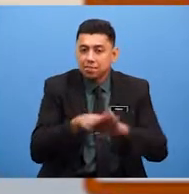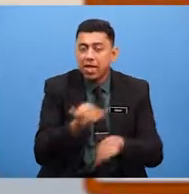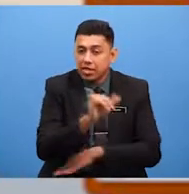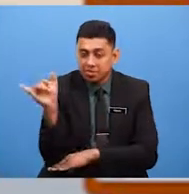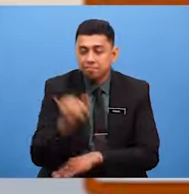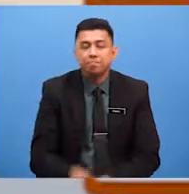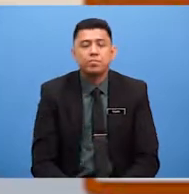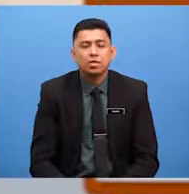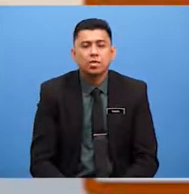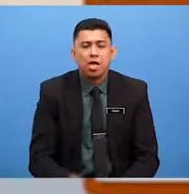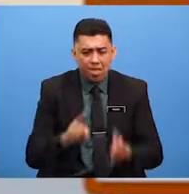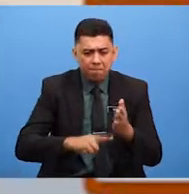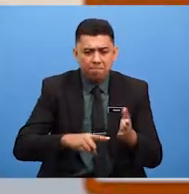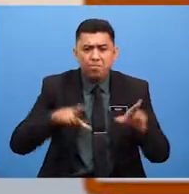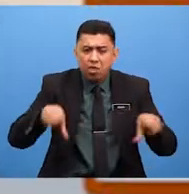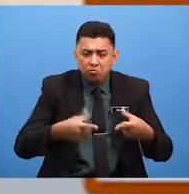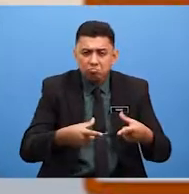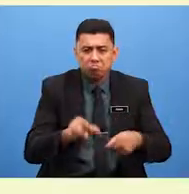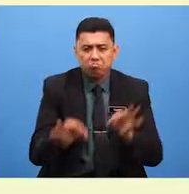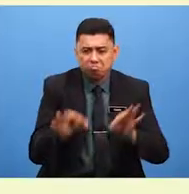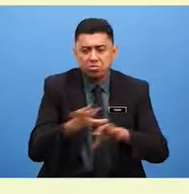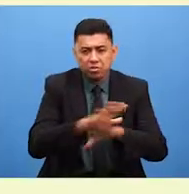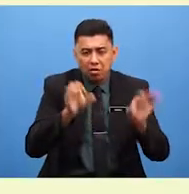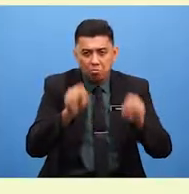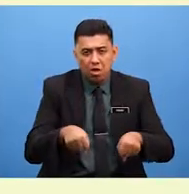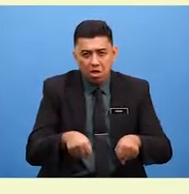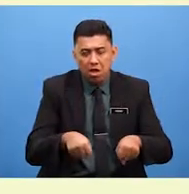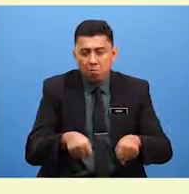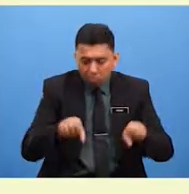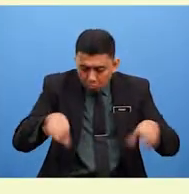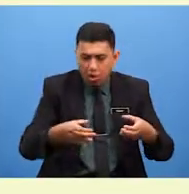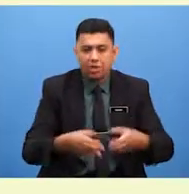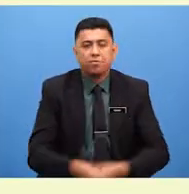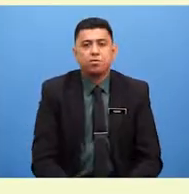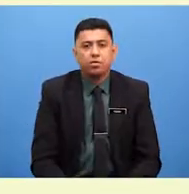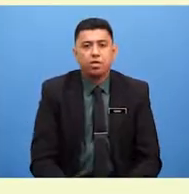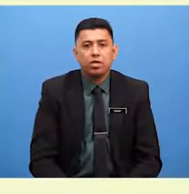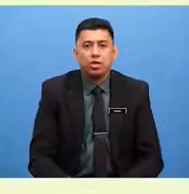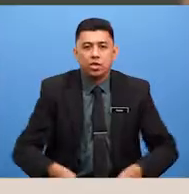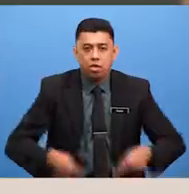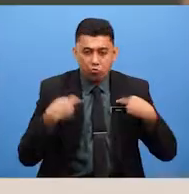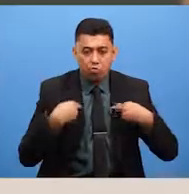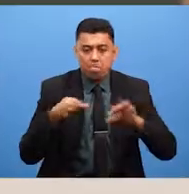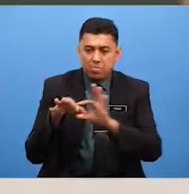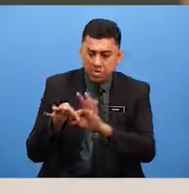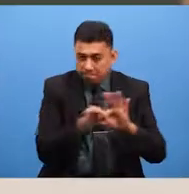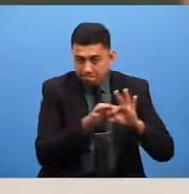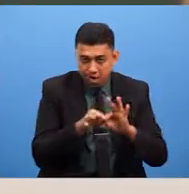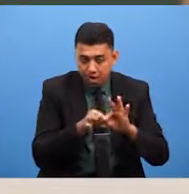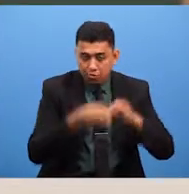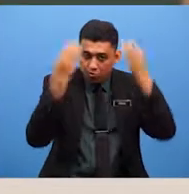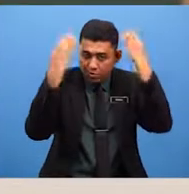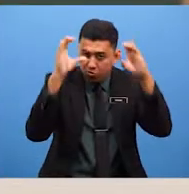berlaku jika berbuat demikian? Rakyat hidup bersepadu, cikgu. Pandai,